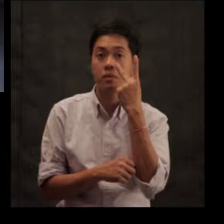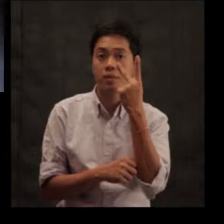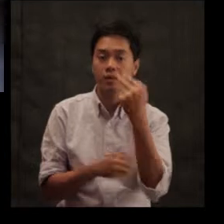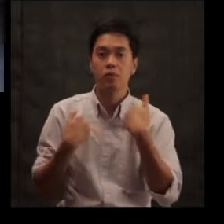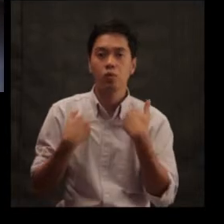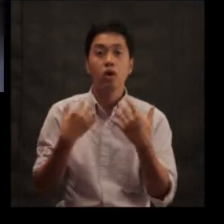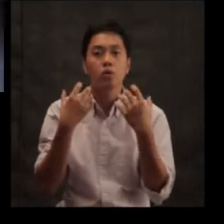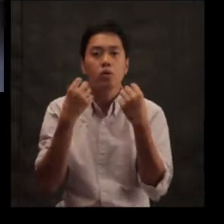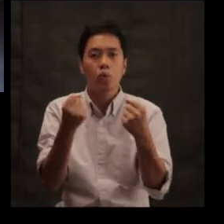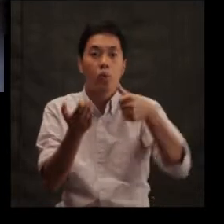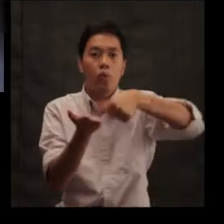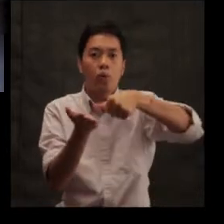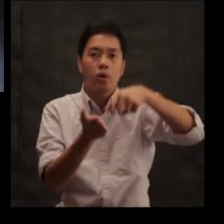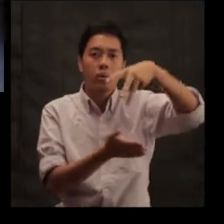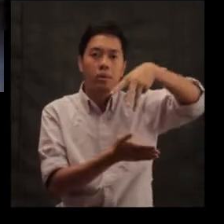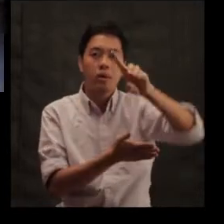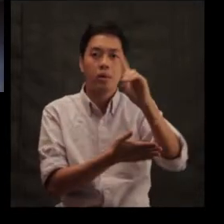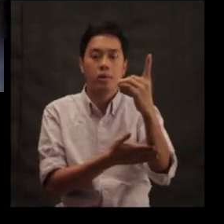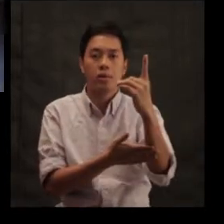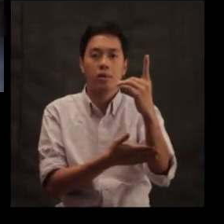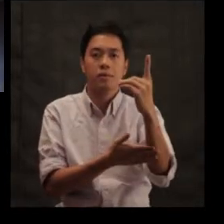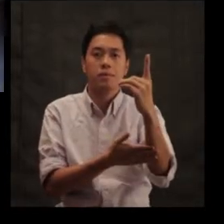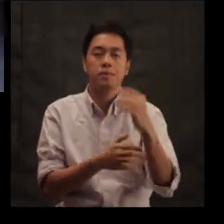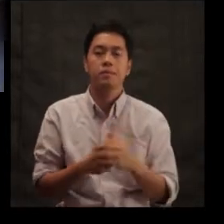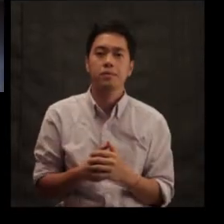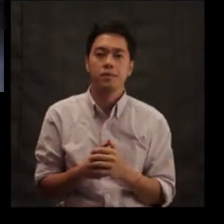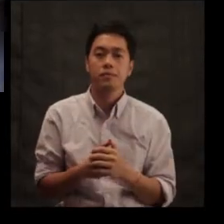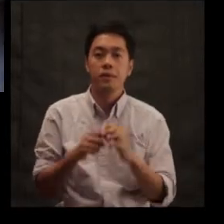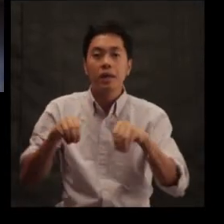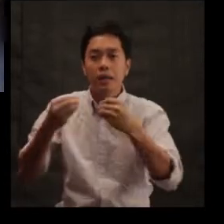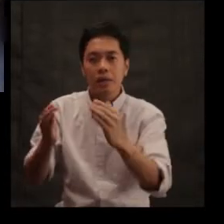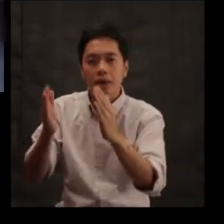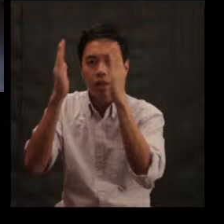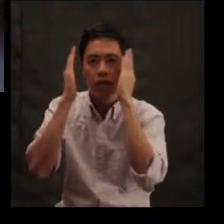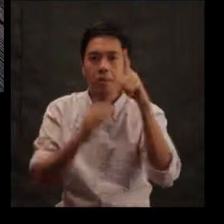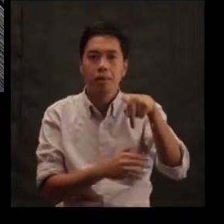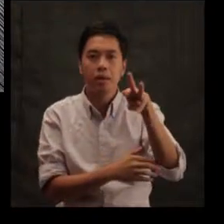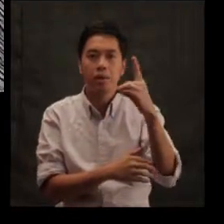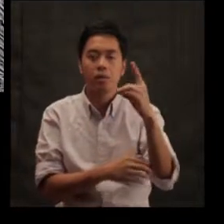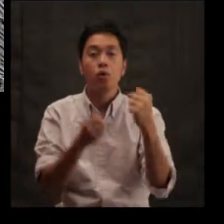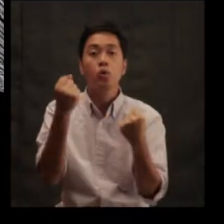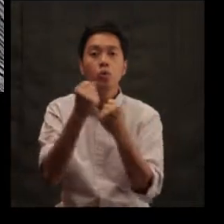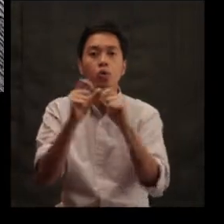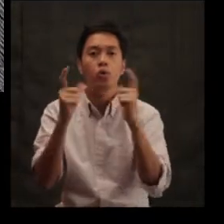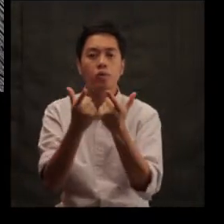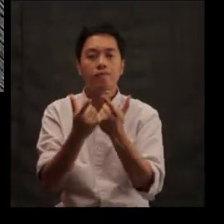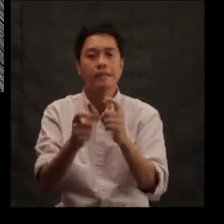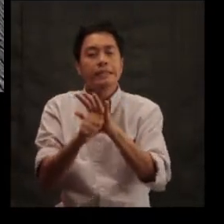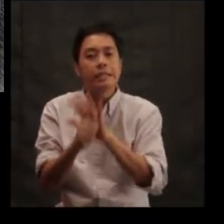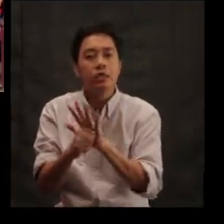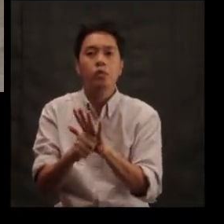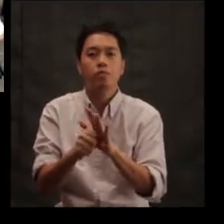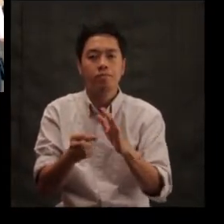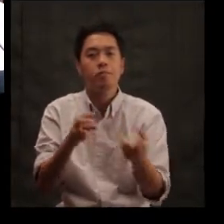makita rin nila na may weight yung votes ng PWD, bigyan rin kayo ng atensyon. Ang mga samahan ng PWD ay